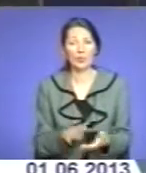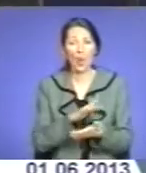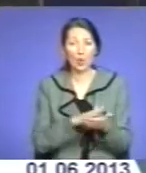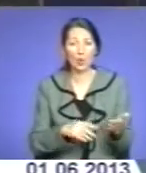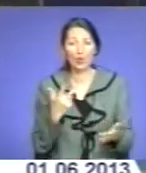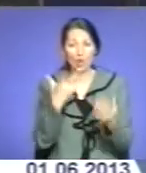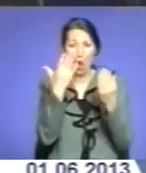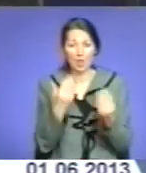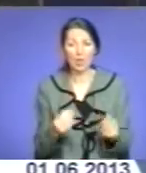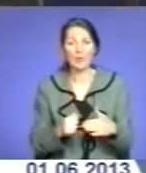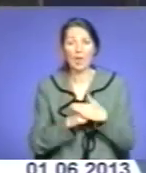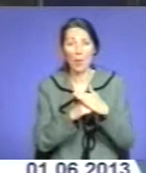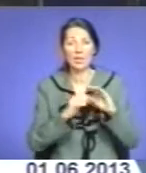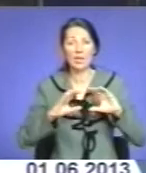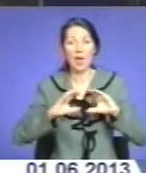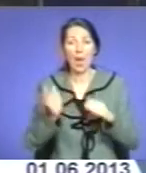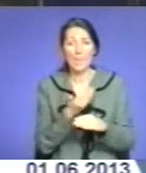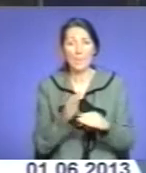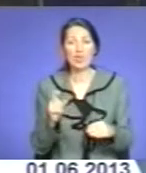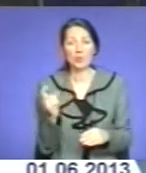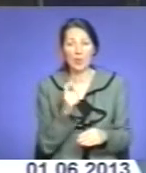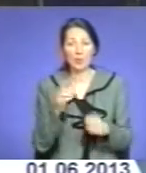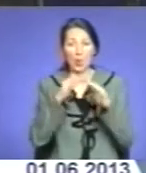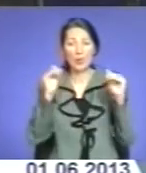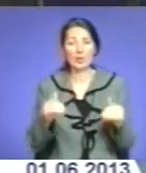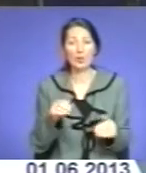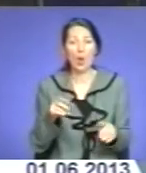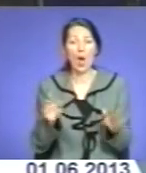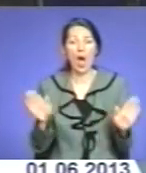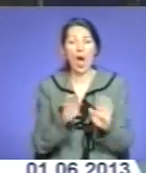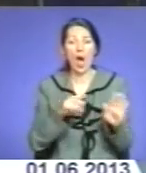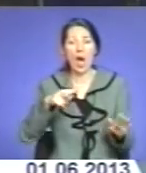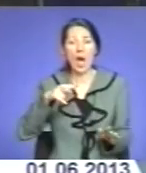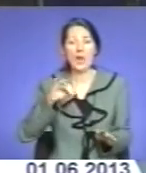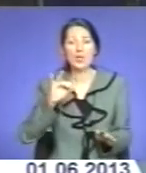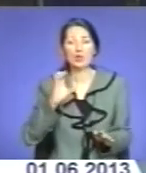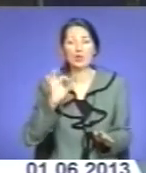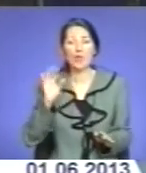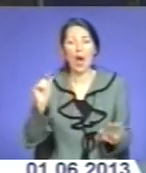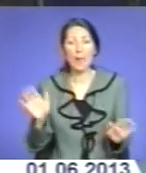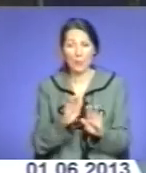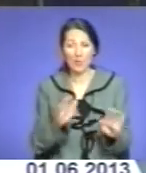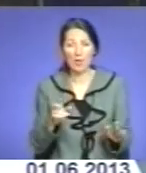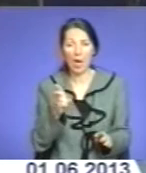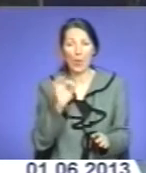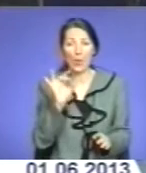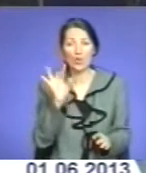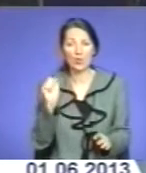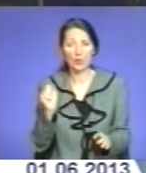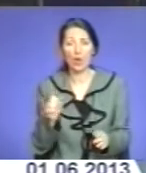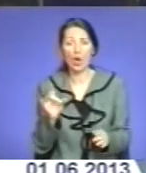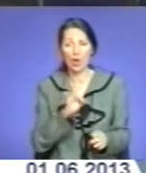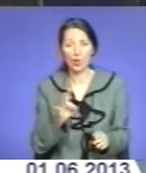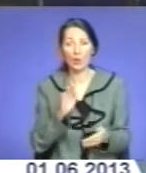Упродовж 3 днів на базі міжгосподарського пансіонату «Лісова пісня», що у Борщівському районі, триватиме обласна спартакіада